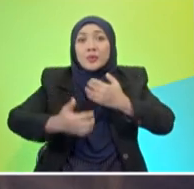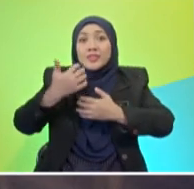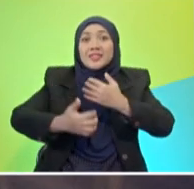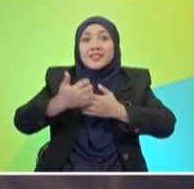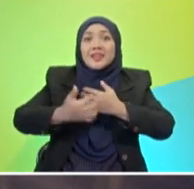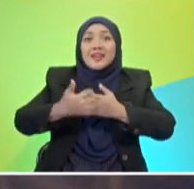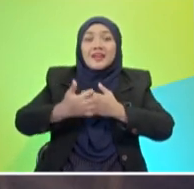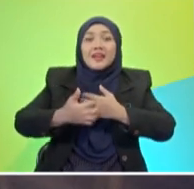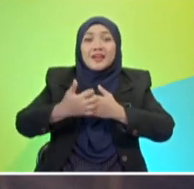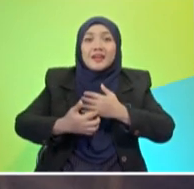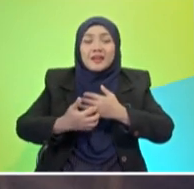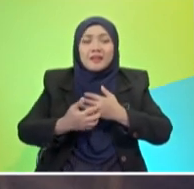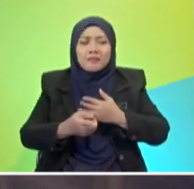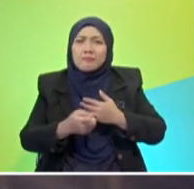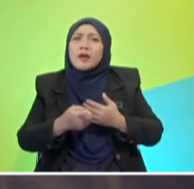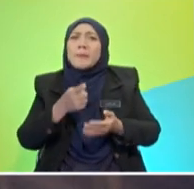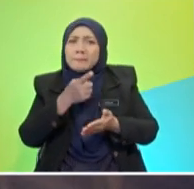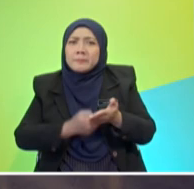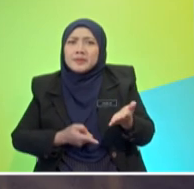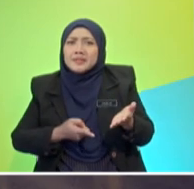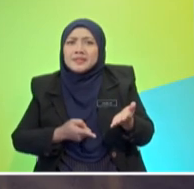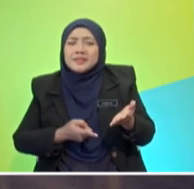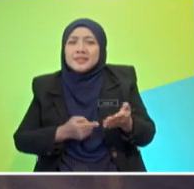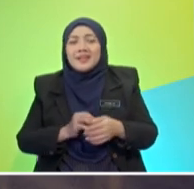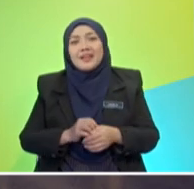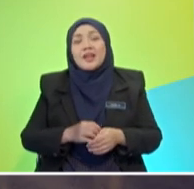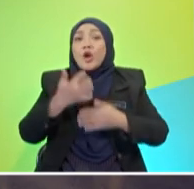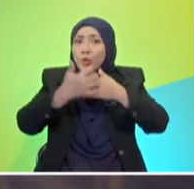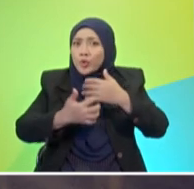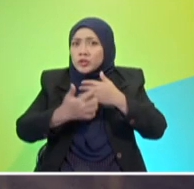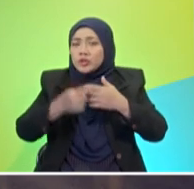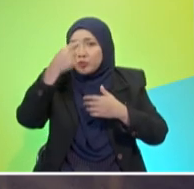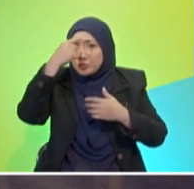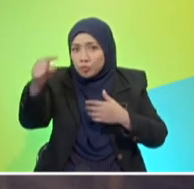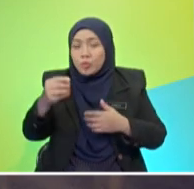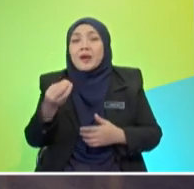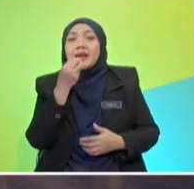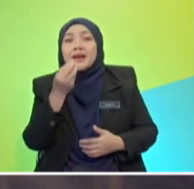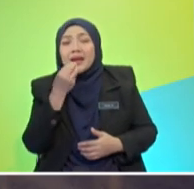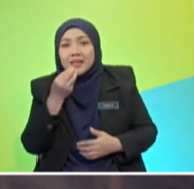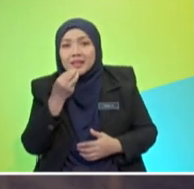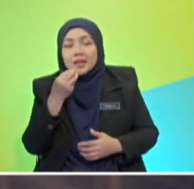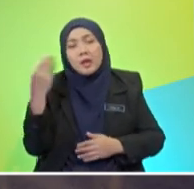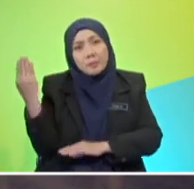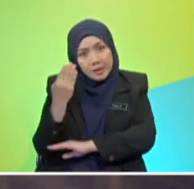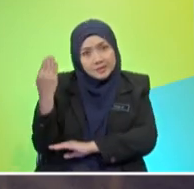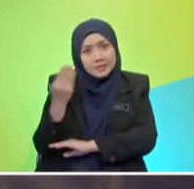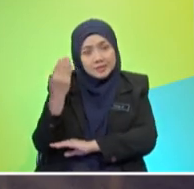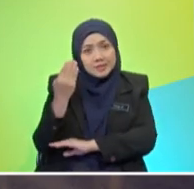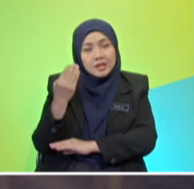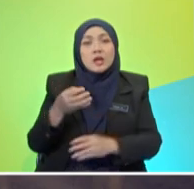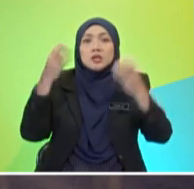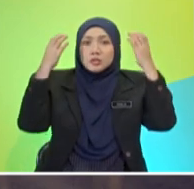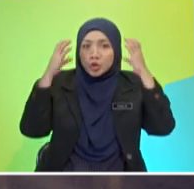akan buat dengan roti ni, cikgu? Okey. Roti untuk dimakan, betul tak? Betul. Okey. Selalunya bila aktiviti cikgu ambil satu